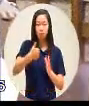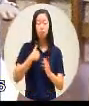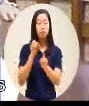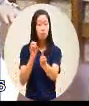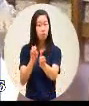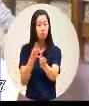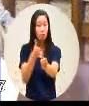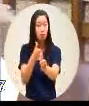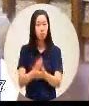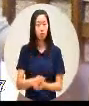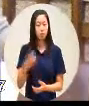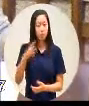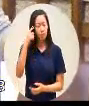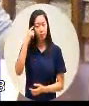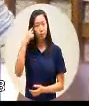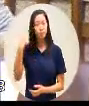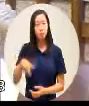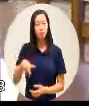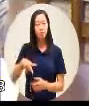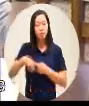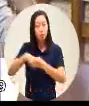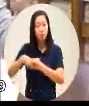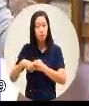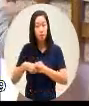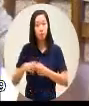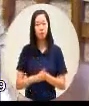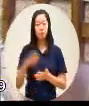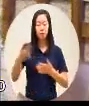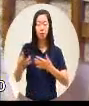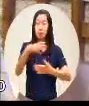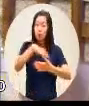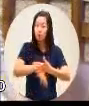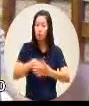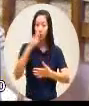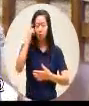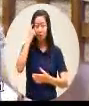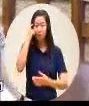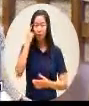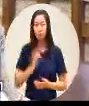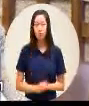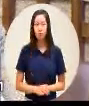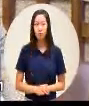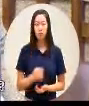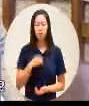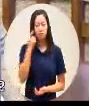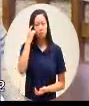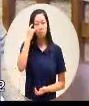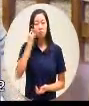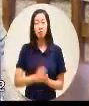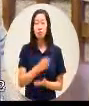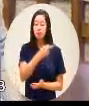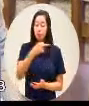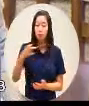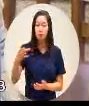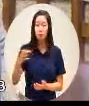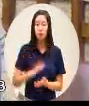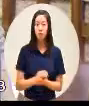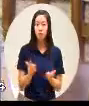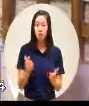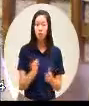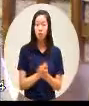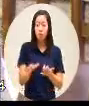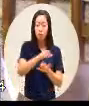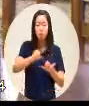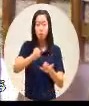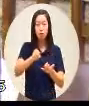好再重新去思考。你说会纳入思考，但是我看你英语的部分本来只有全民英